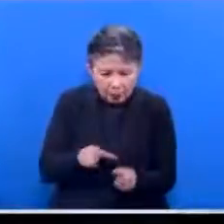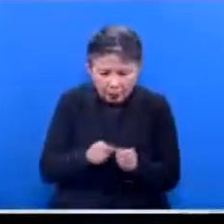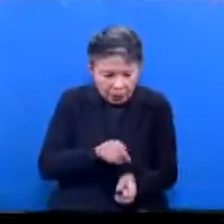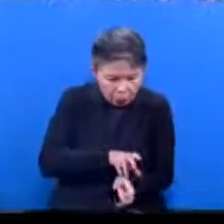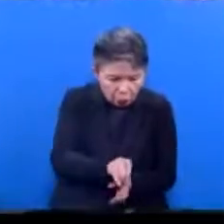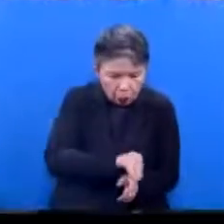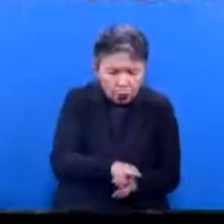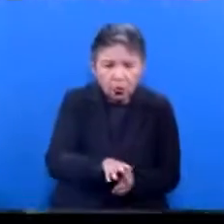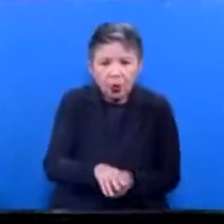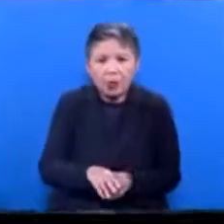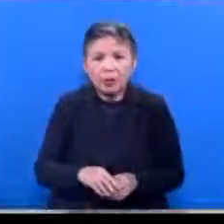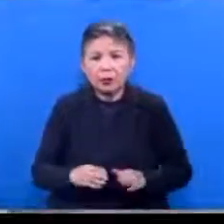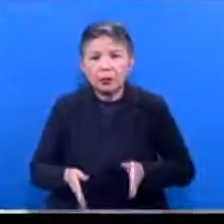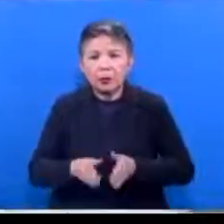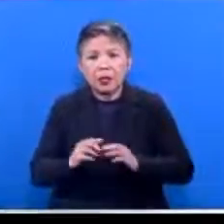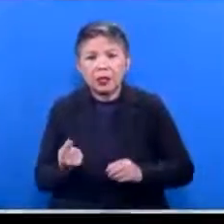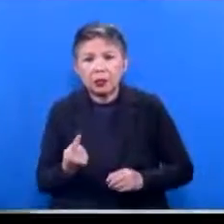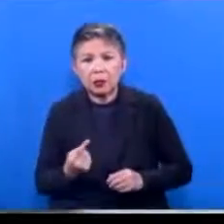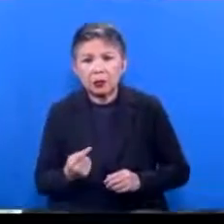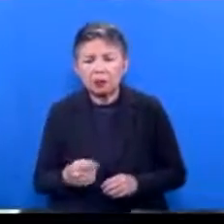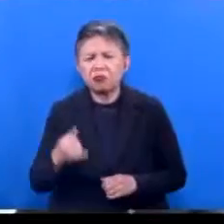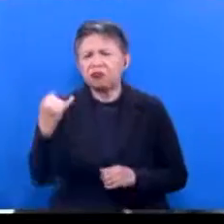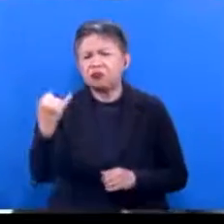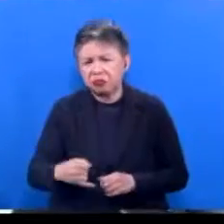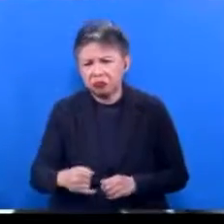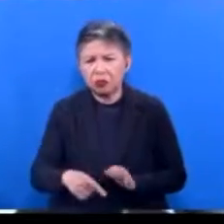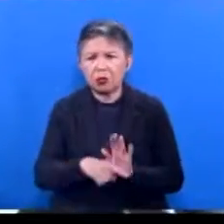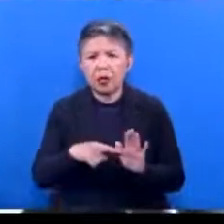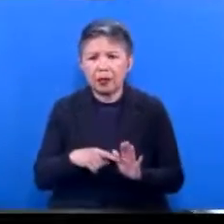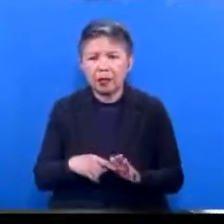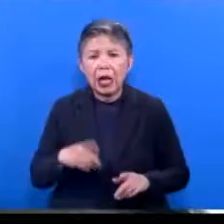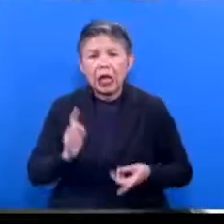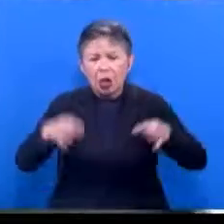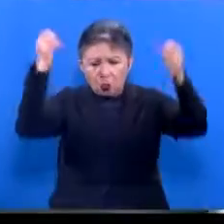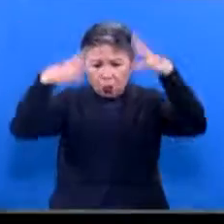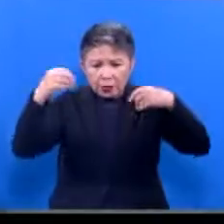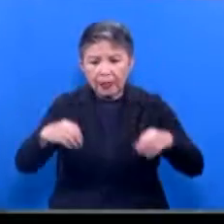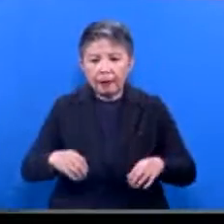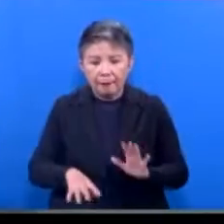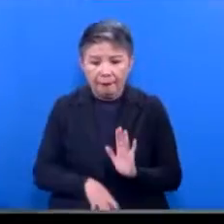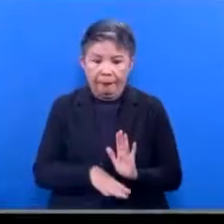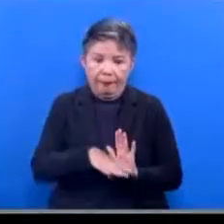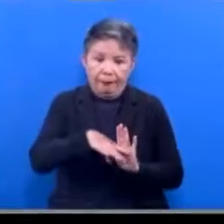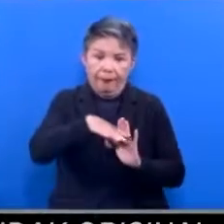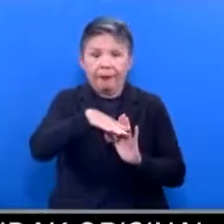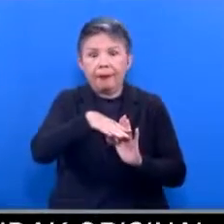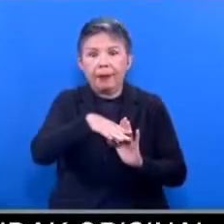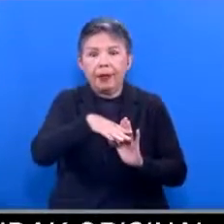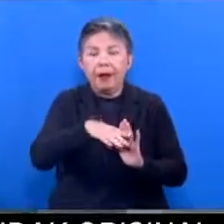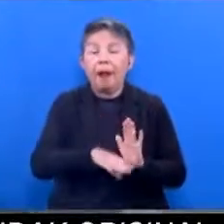pembuangan secara swadaya pun tidak berdampak signifikan. Saat musim hujan, muncul genangan yang tidak surut dalam